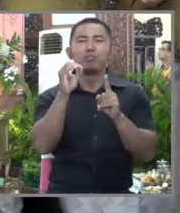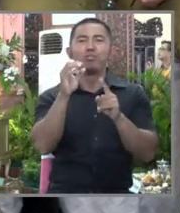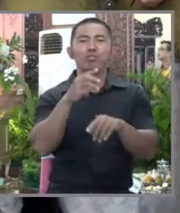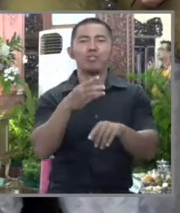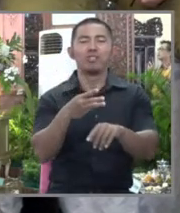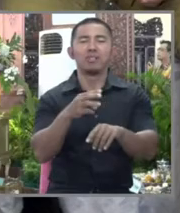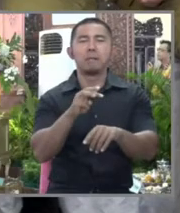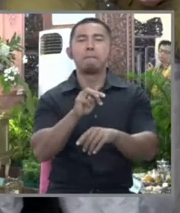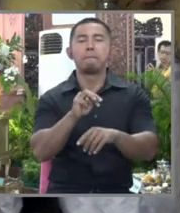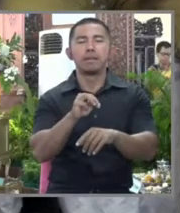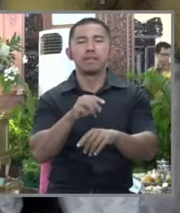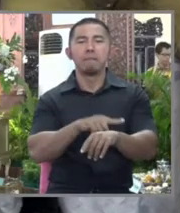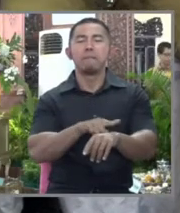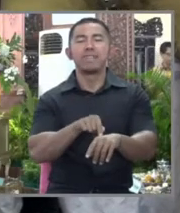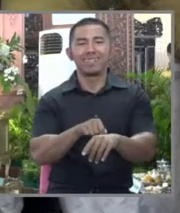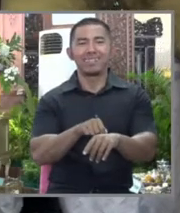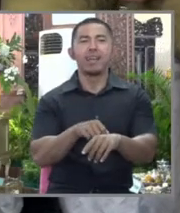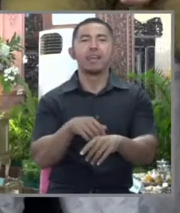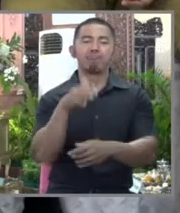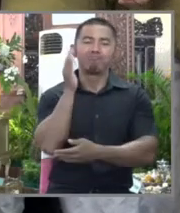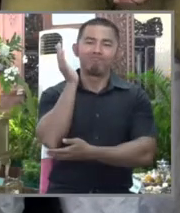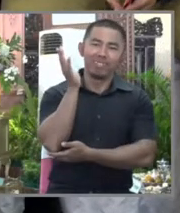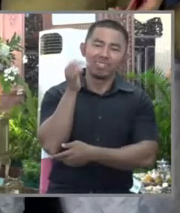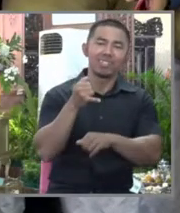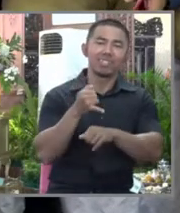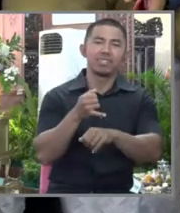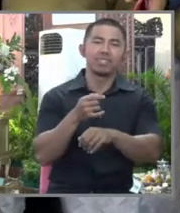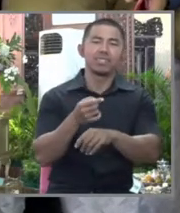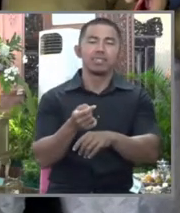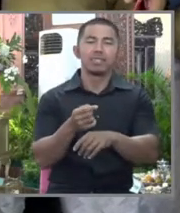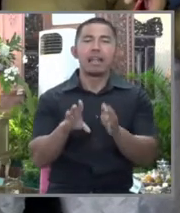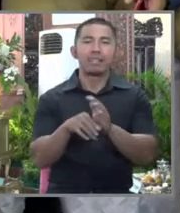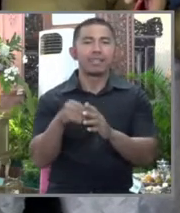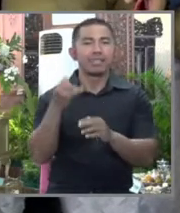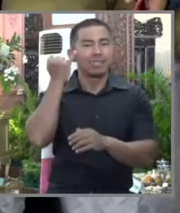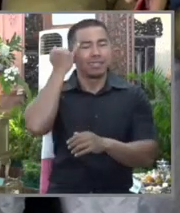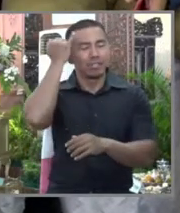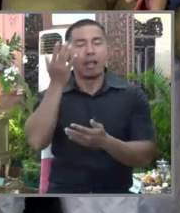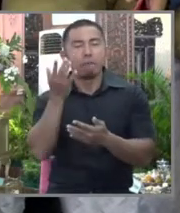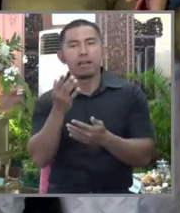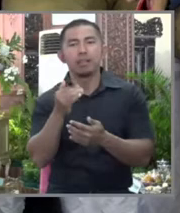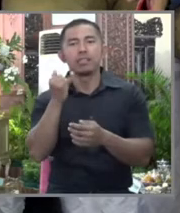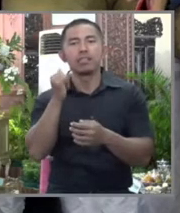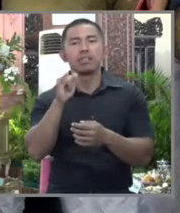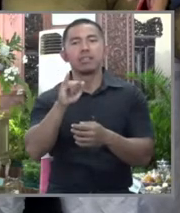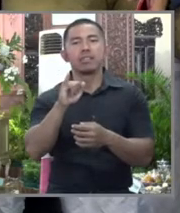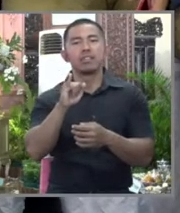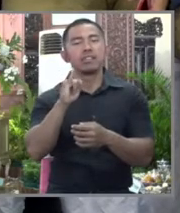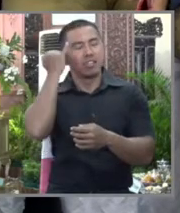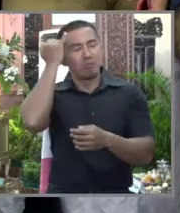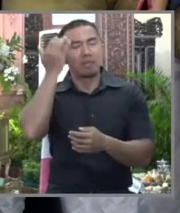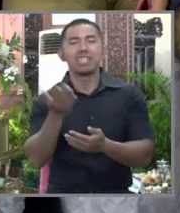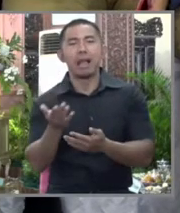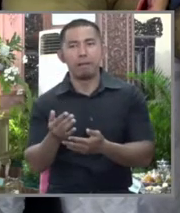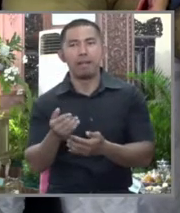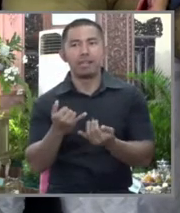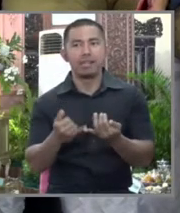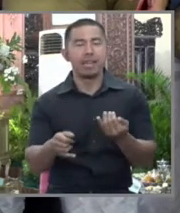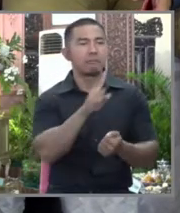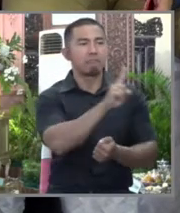isu-isu strategisnya dan kemudian inovasi yang menjadi andalan dari